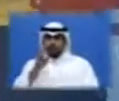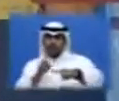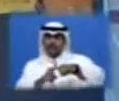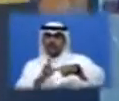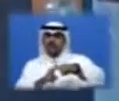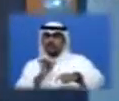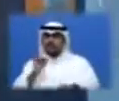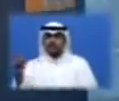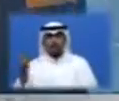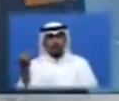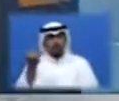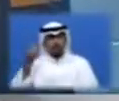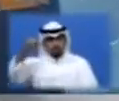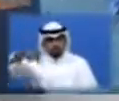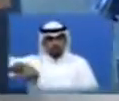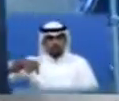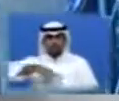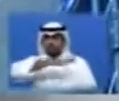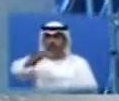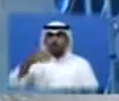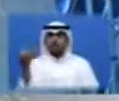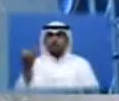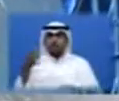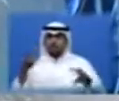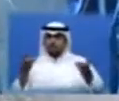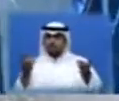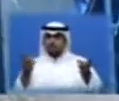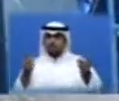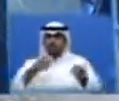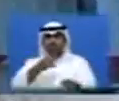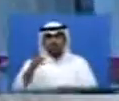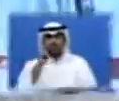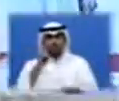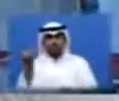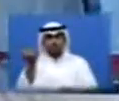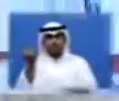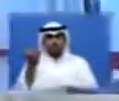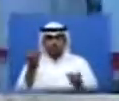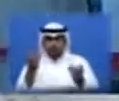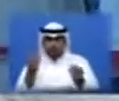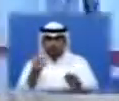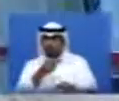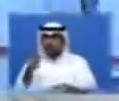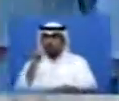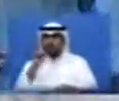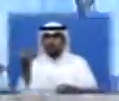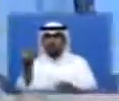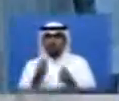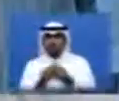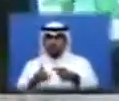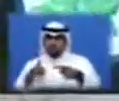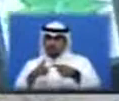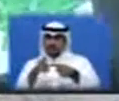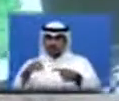الرياضيات حياتنا هو عنوان المعرض التاسع في قاعة الاستكشاف بالمركز العلمي، والذي يعتبر ضمن سلسلة